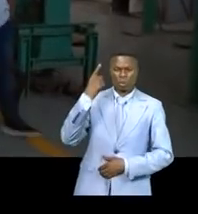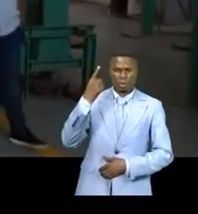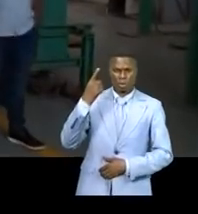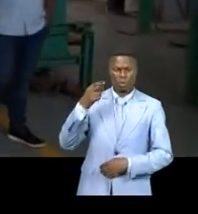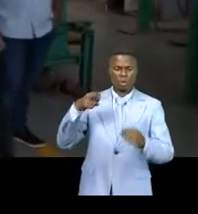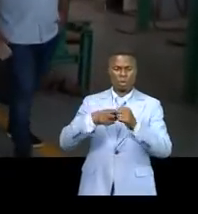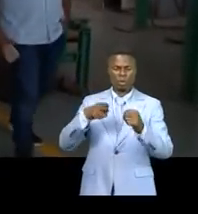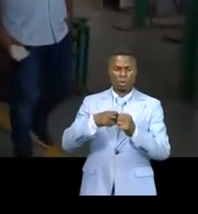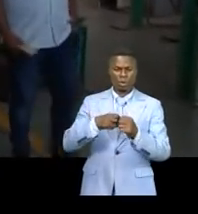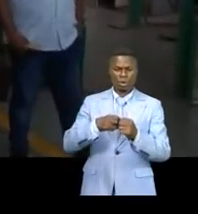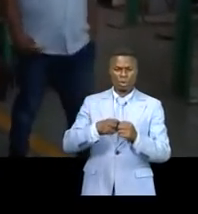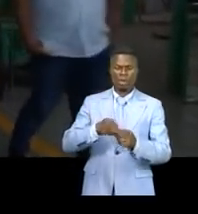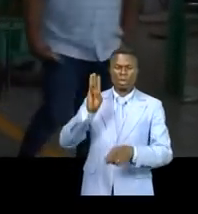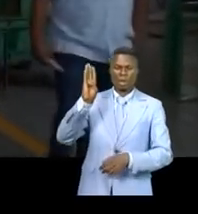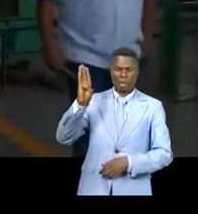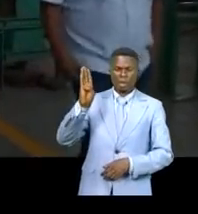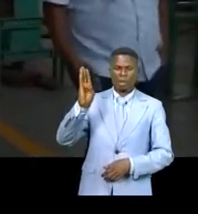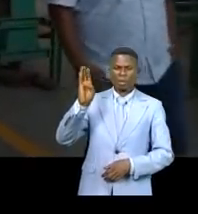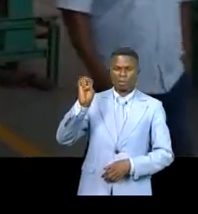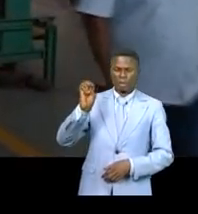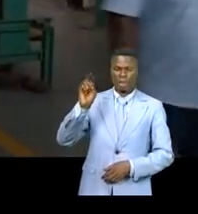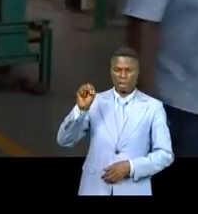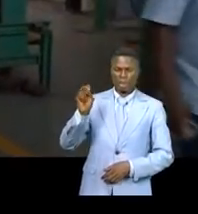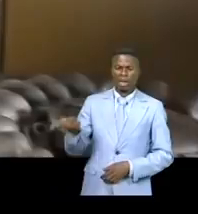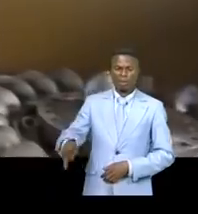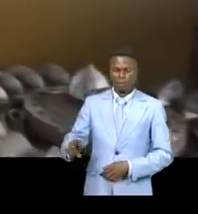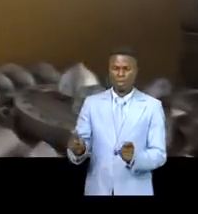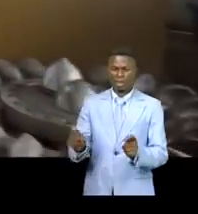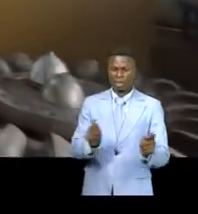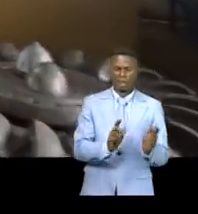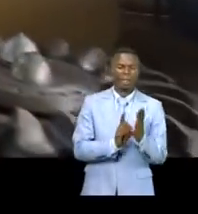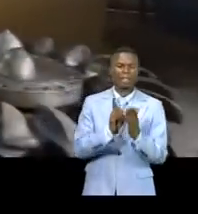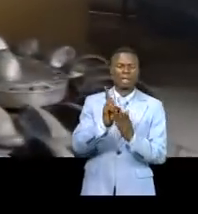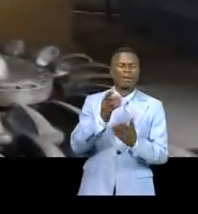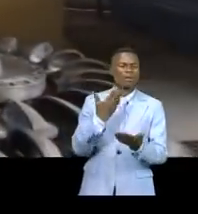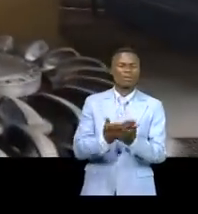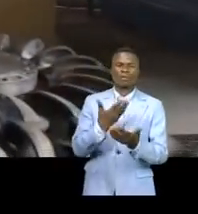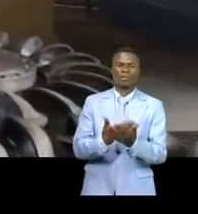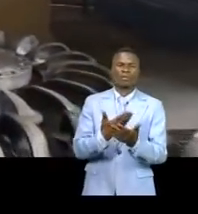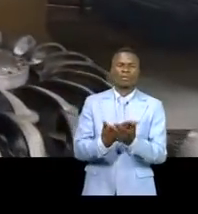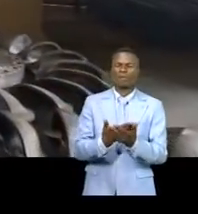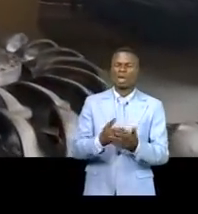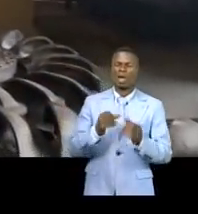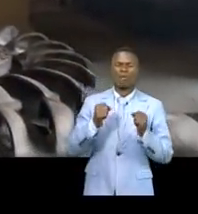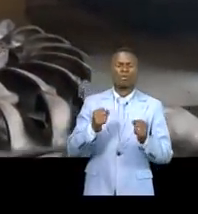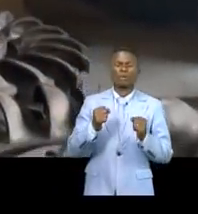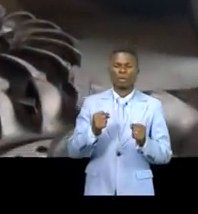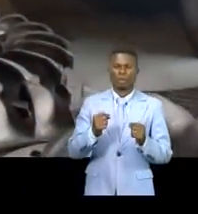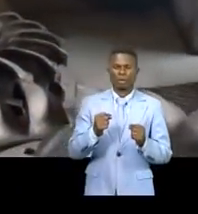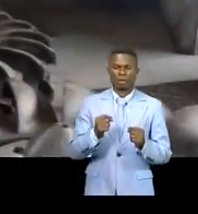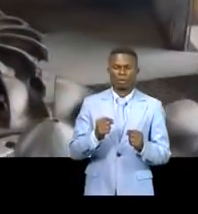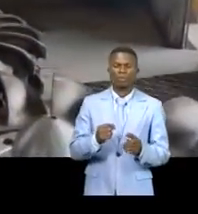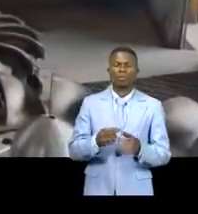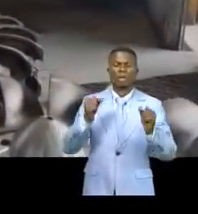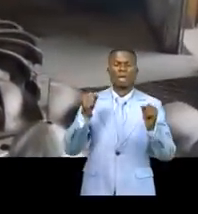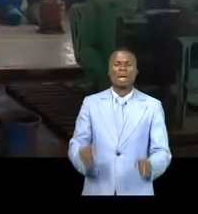centrale hydroélectrique de Bendera, province du Tanganyika qui se développe à une vitesse exponentielle. À l'arrêt